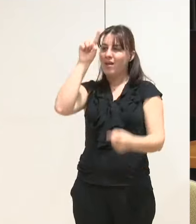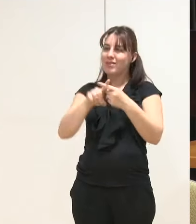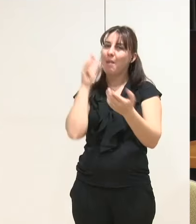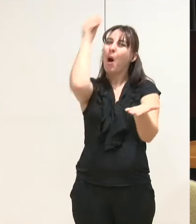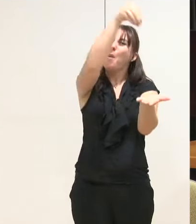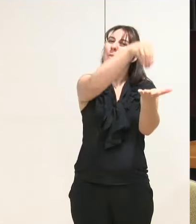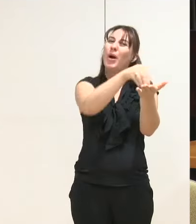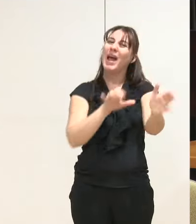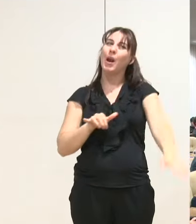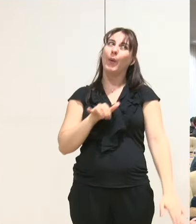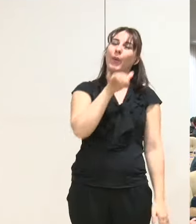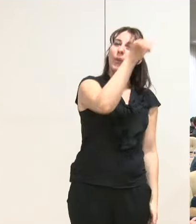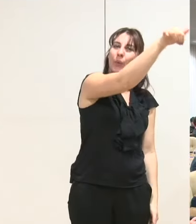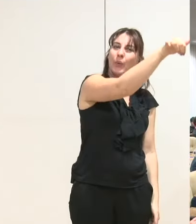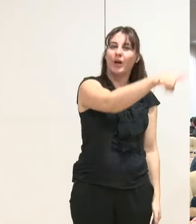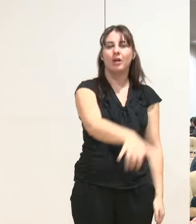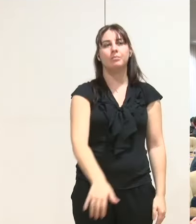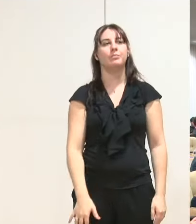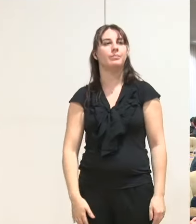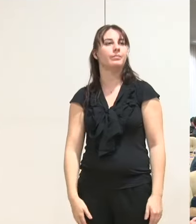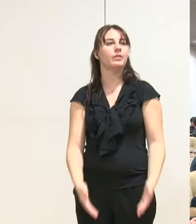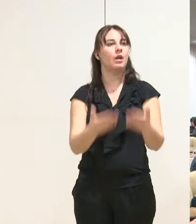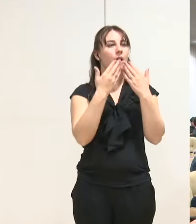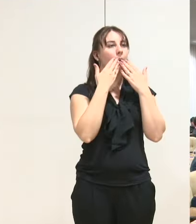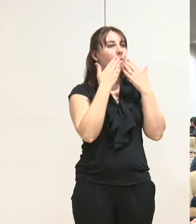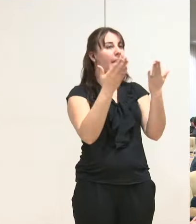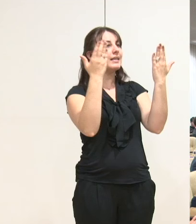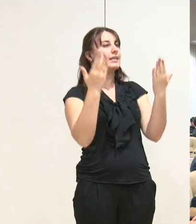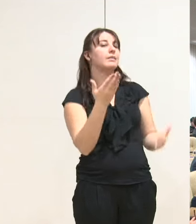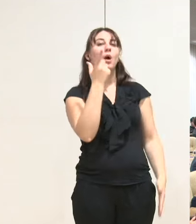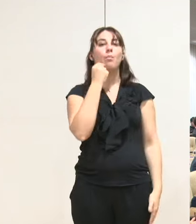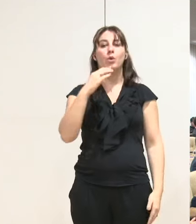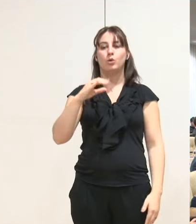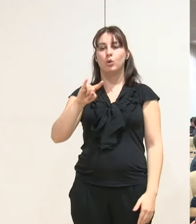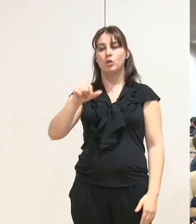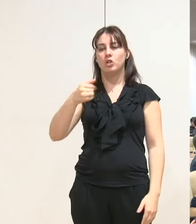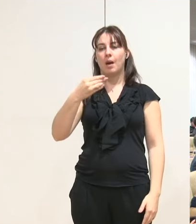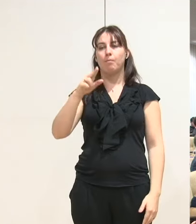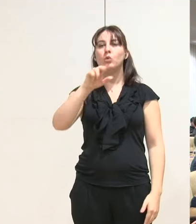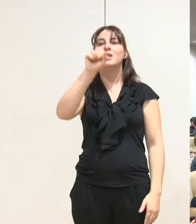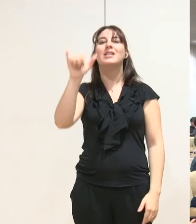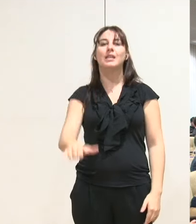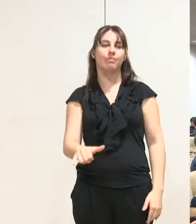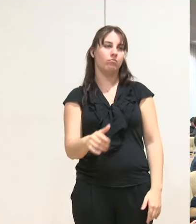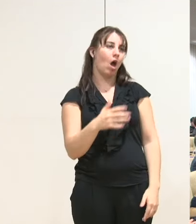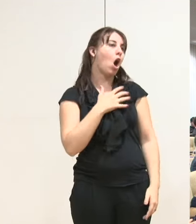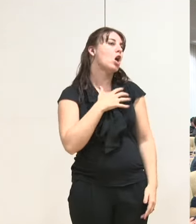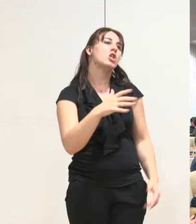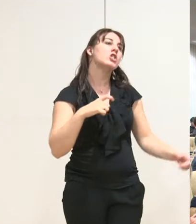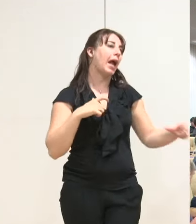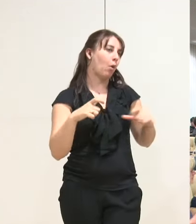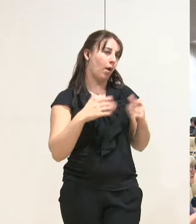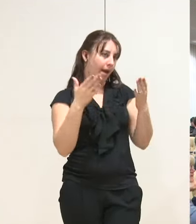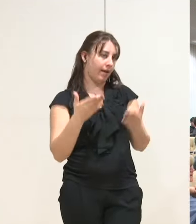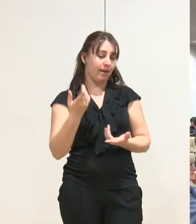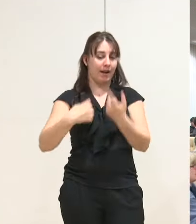à Montréal merci monsieur chamussi alors chers collègues lors de la